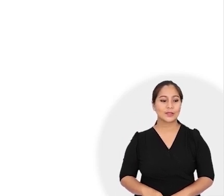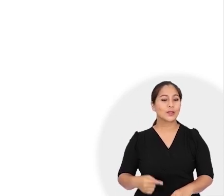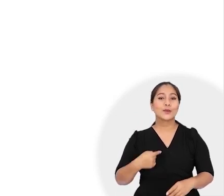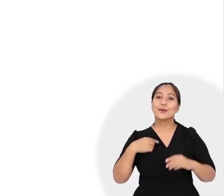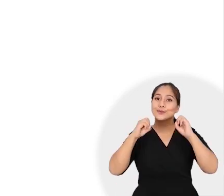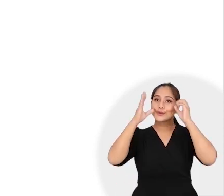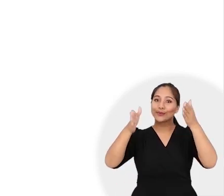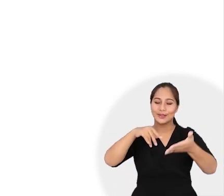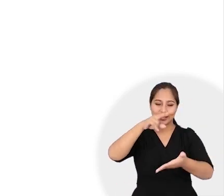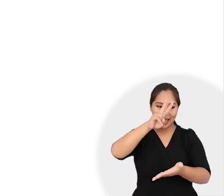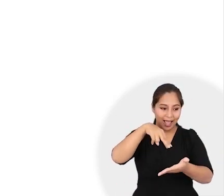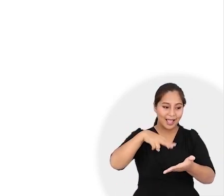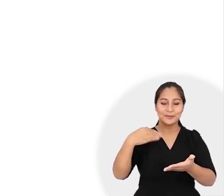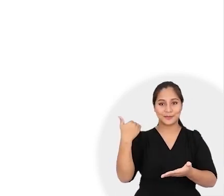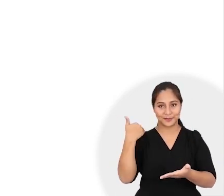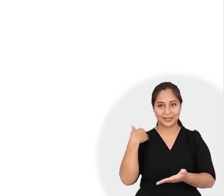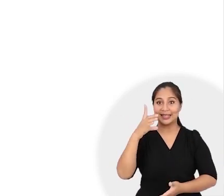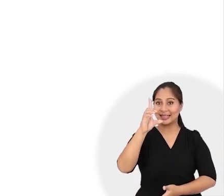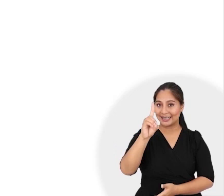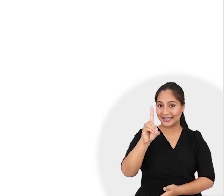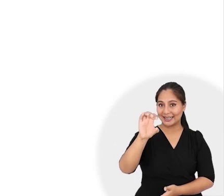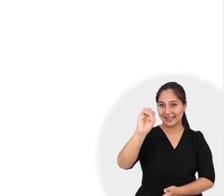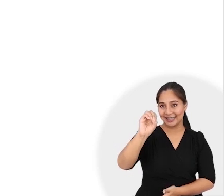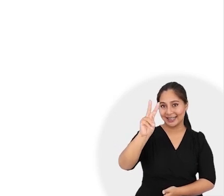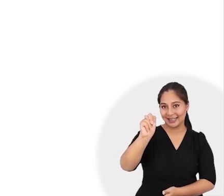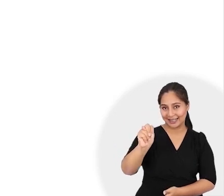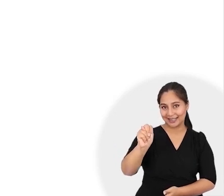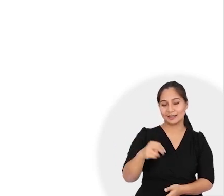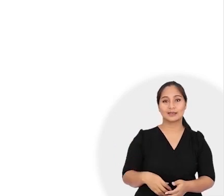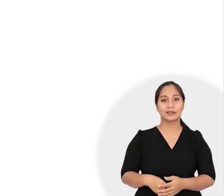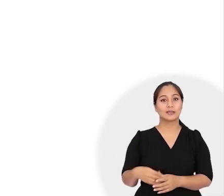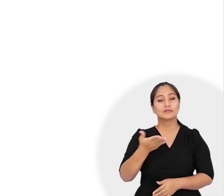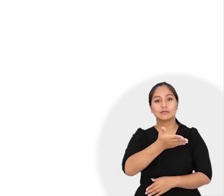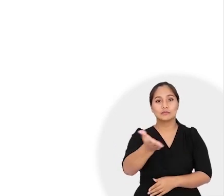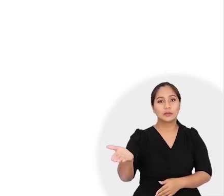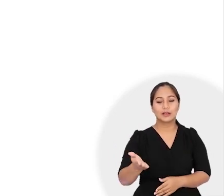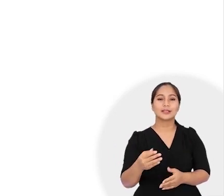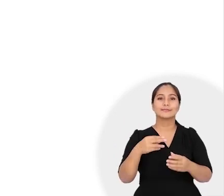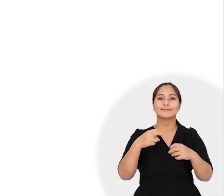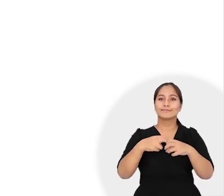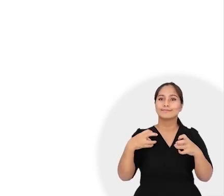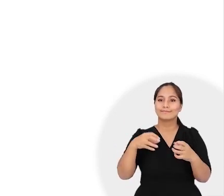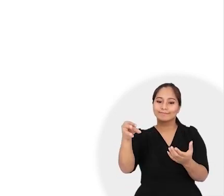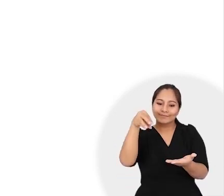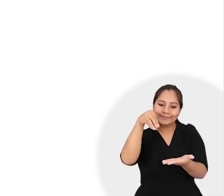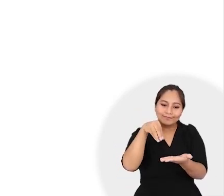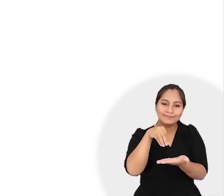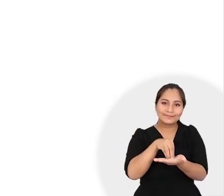ครูจะอ่านคำว่าดินให้พวกหลานเอาก้อนหินไปวางใส่ทางข้างคำศัพท์ค